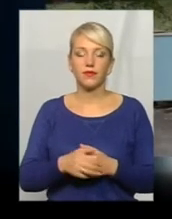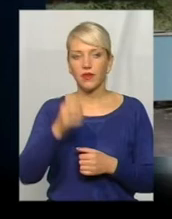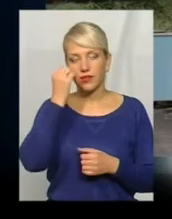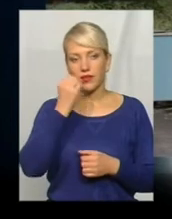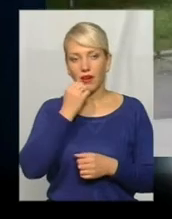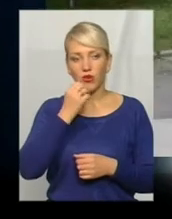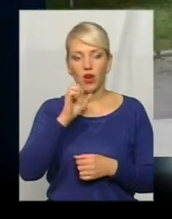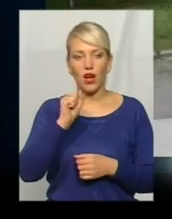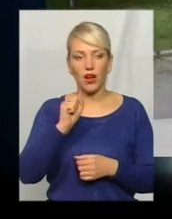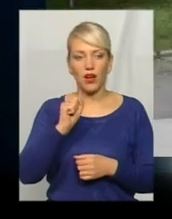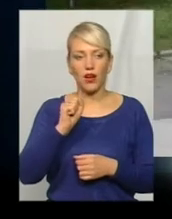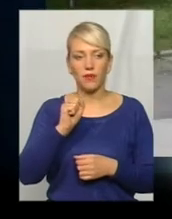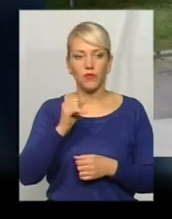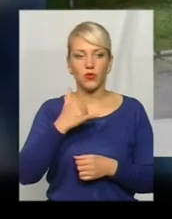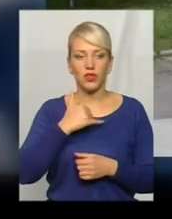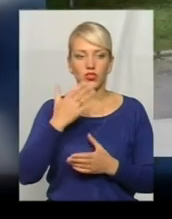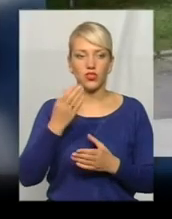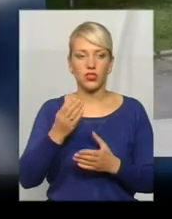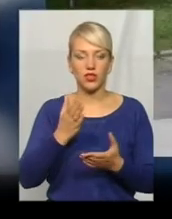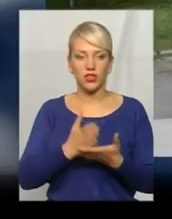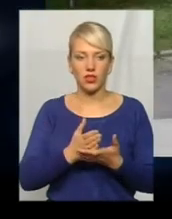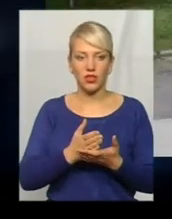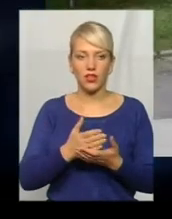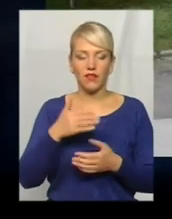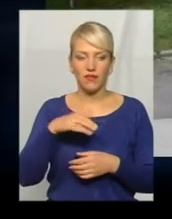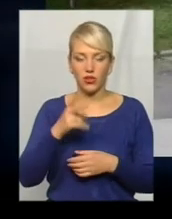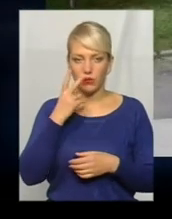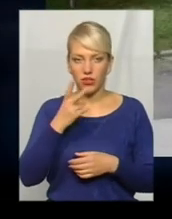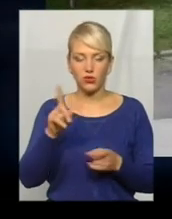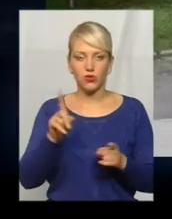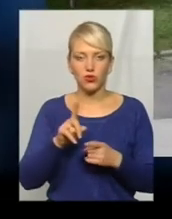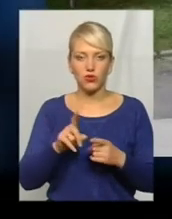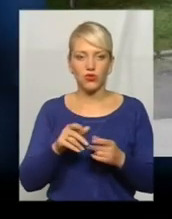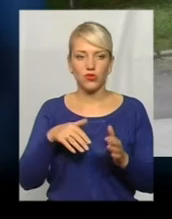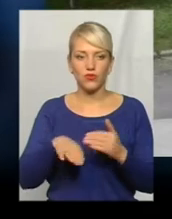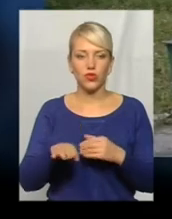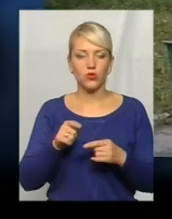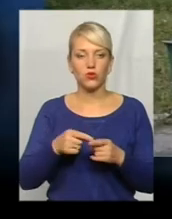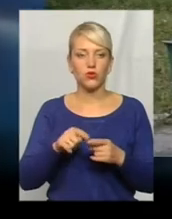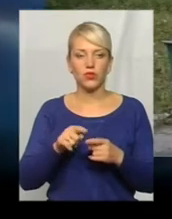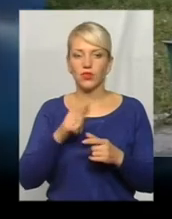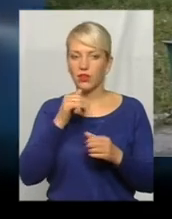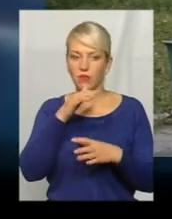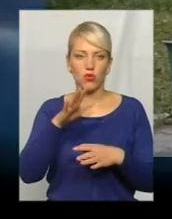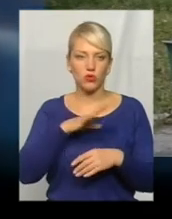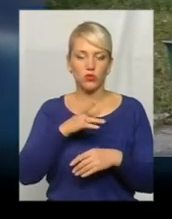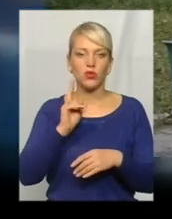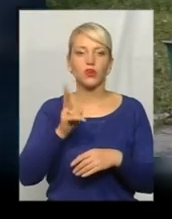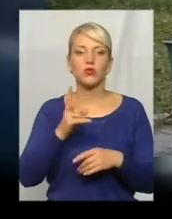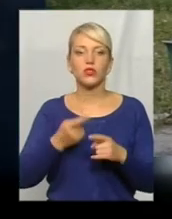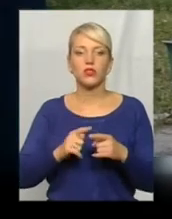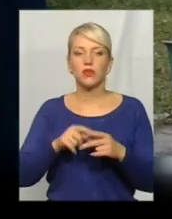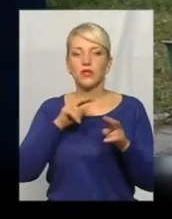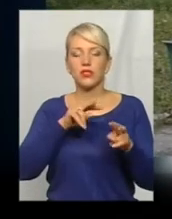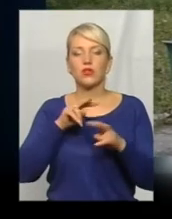Дякую. А, власне, в нас є ще, так, теж. От ще відео, так, теж сміття розкидано. Бачите, до цього бути не може. Хто, на це не може. Хто за